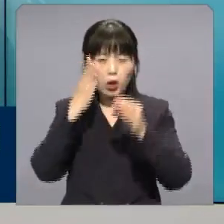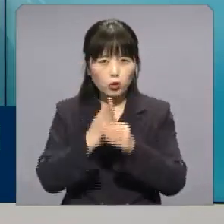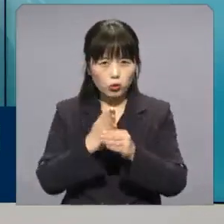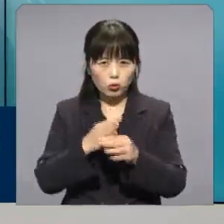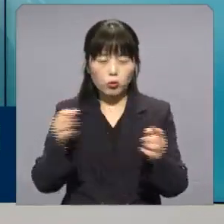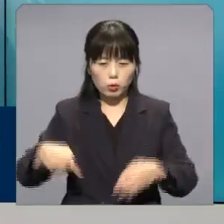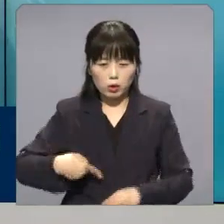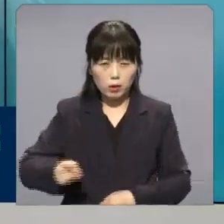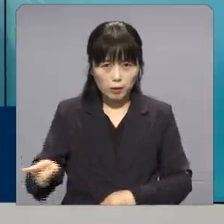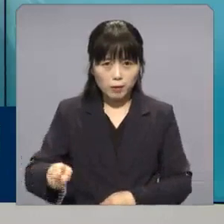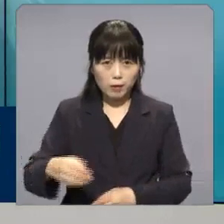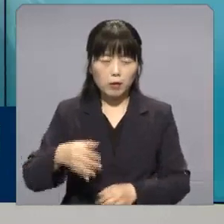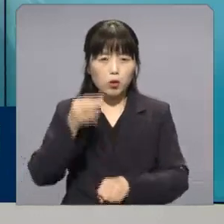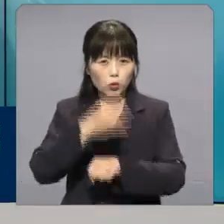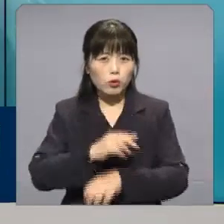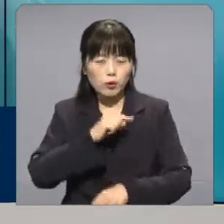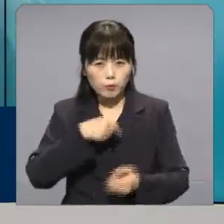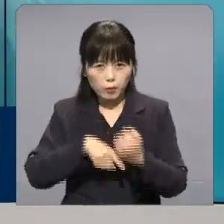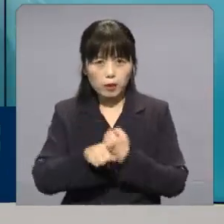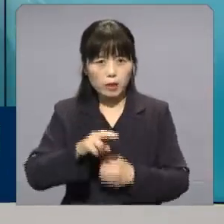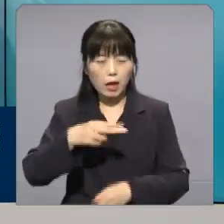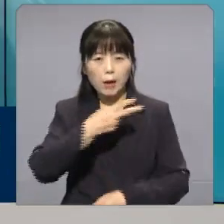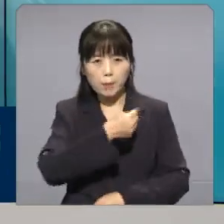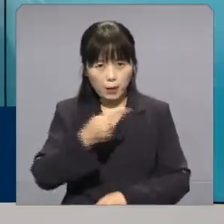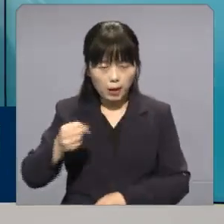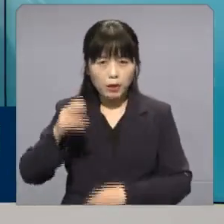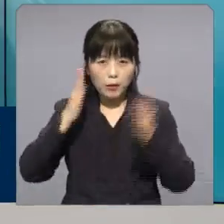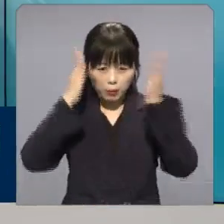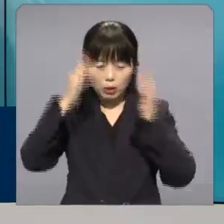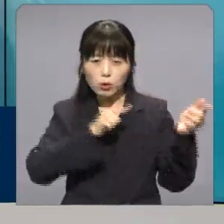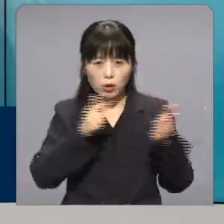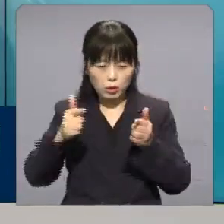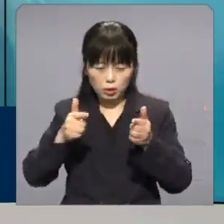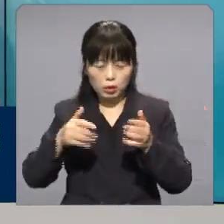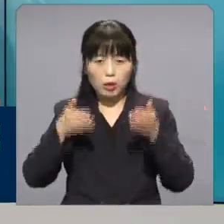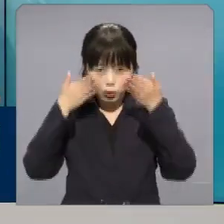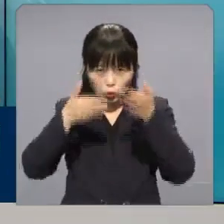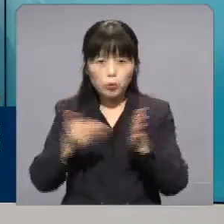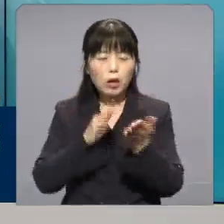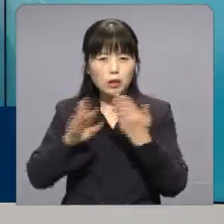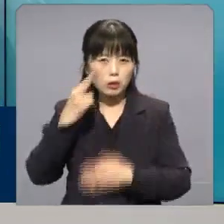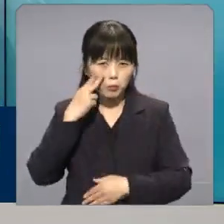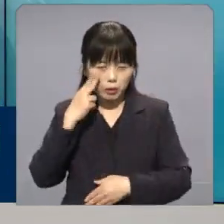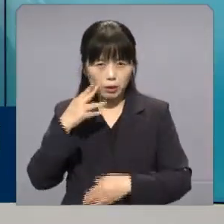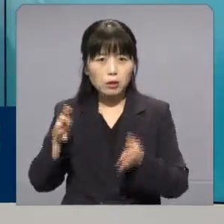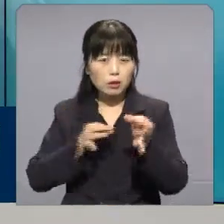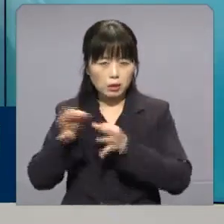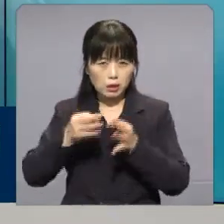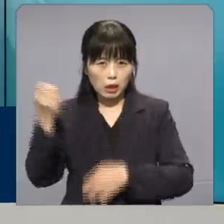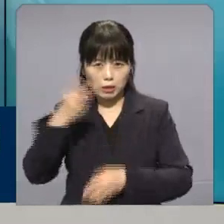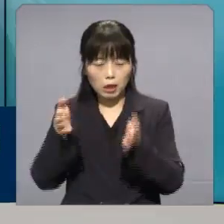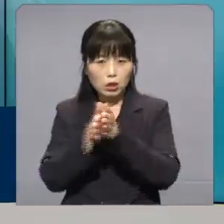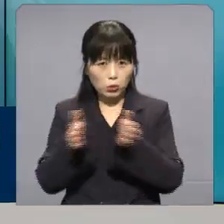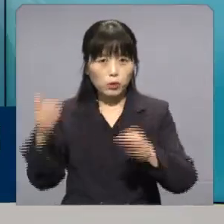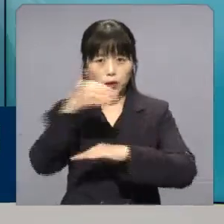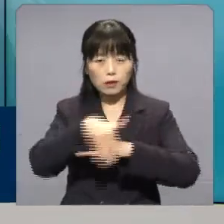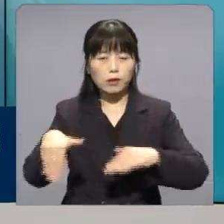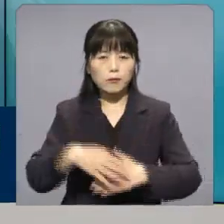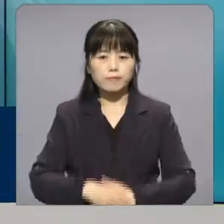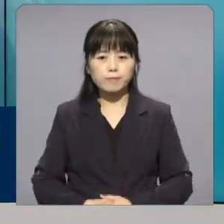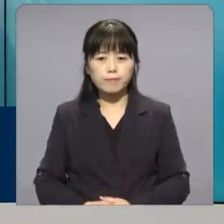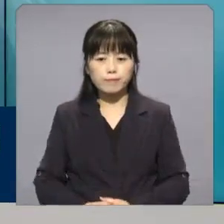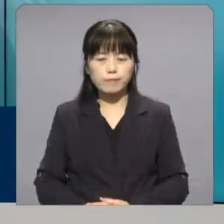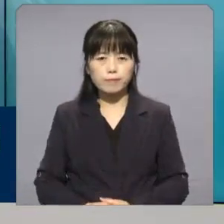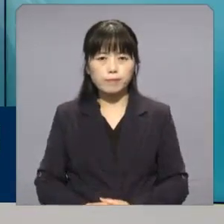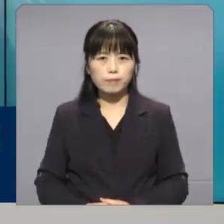즉 간접적으로 도입 의사를 표명하는 말레이시아, 인도네시아 등을 공략한 뒤 미국 시장에 재도전한다는 방침입니다.